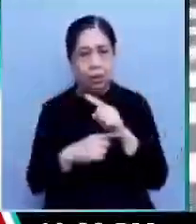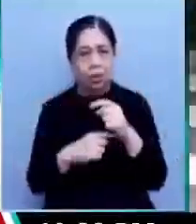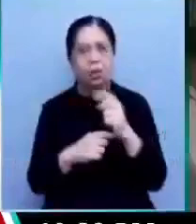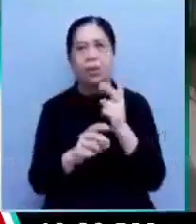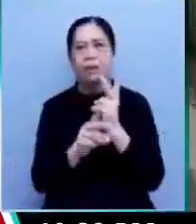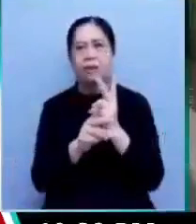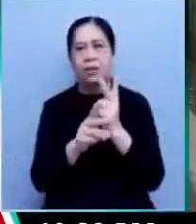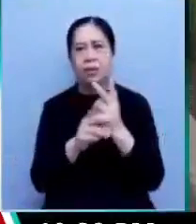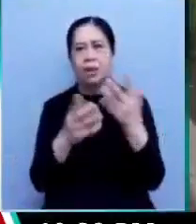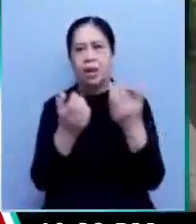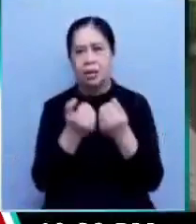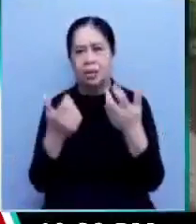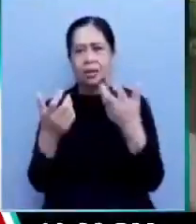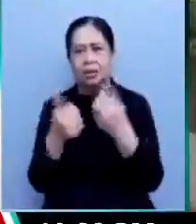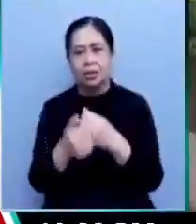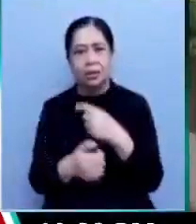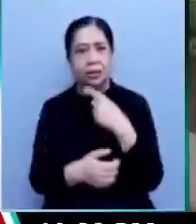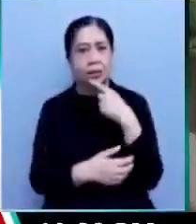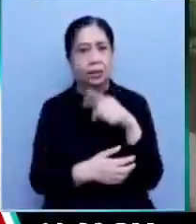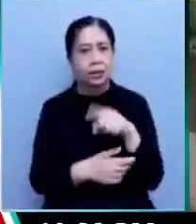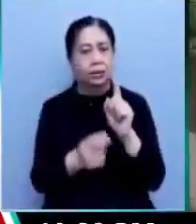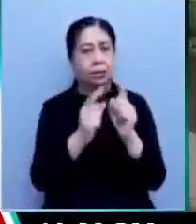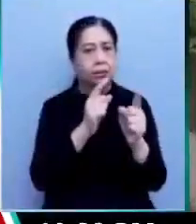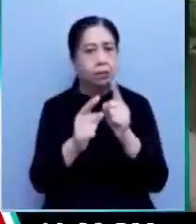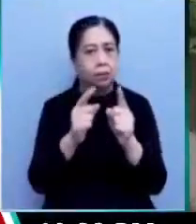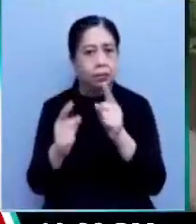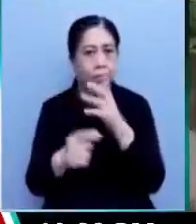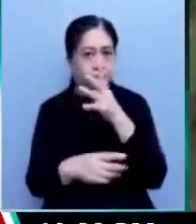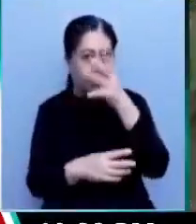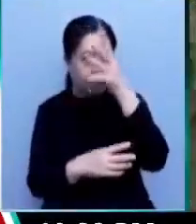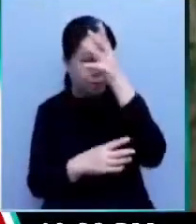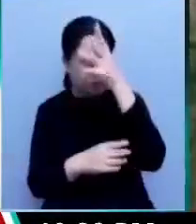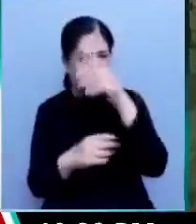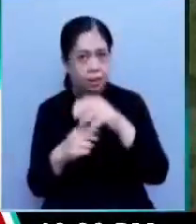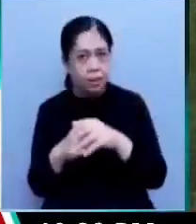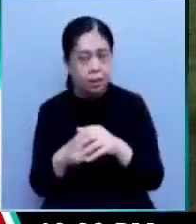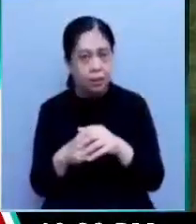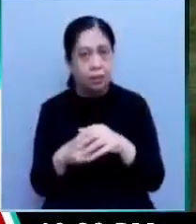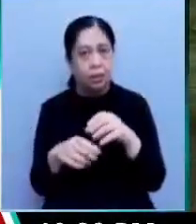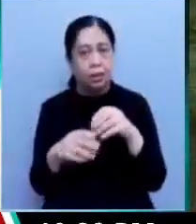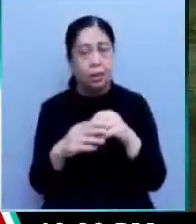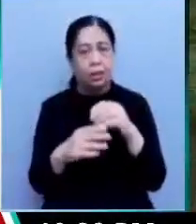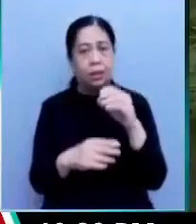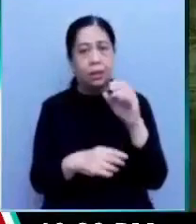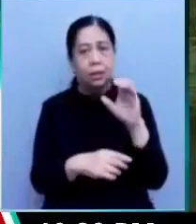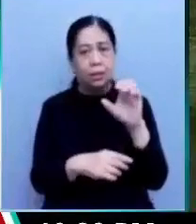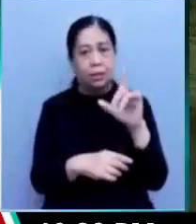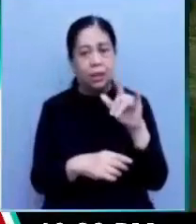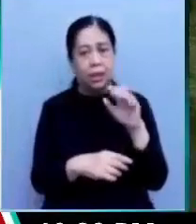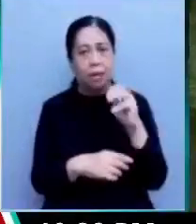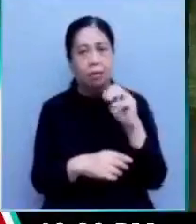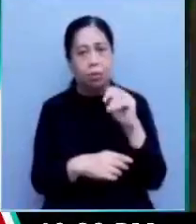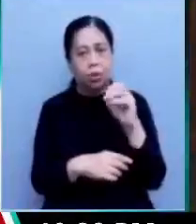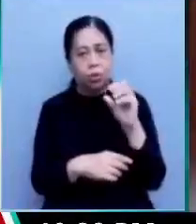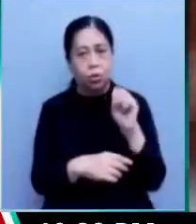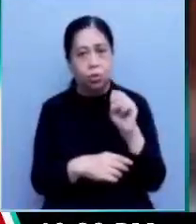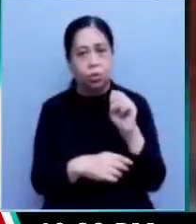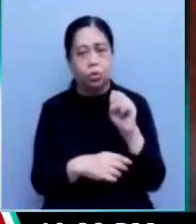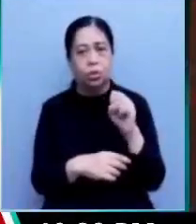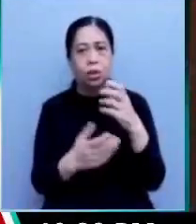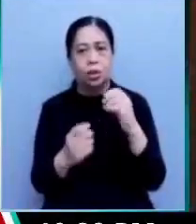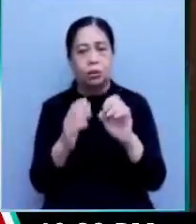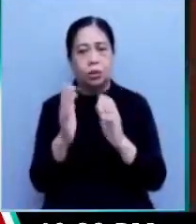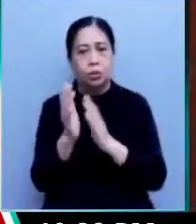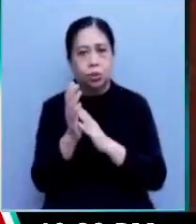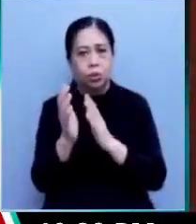accidents. Ayon sa mga nakausap nating mga magulang sa Justice Cecilia Muñoz Palma Elementary School sa Payatas Road, Quezon City, malaking